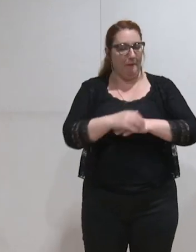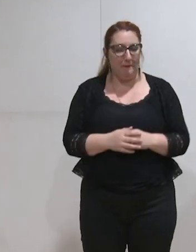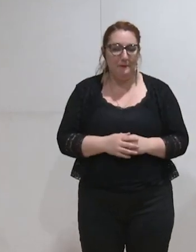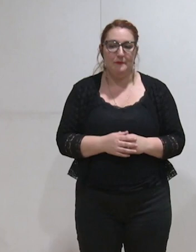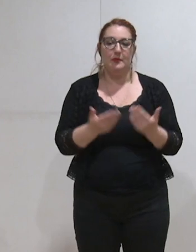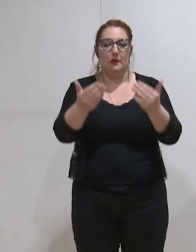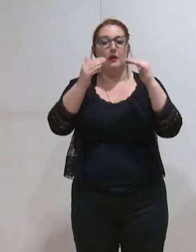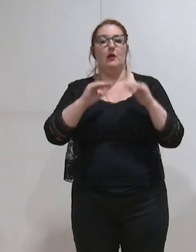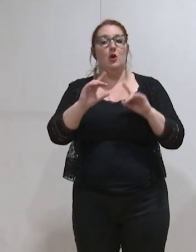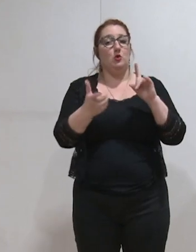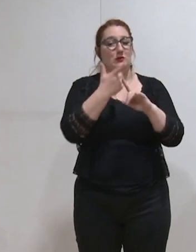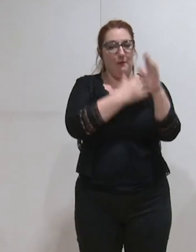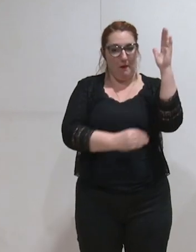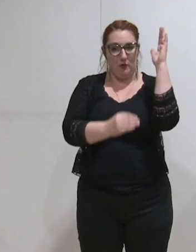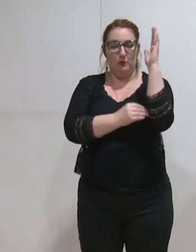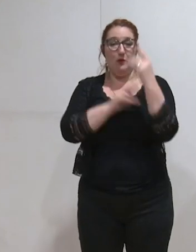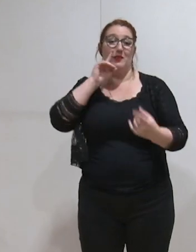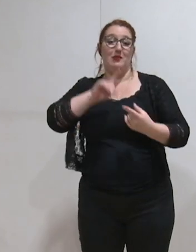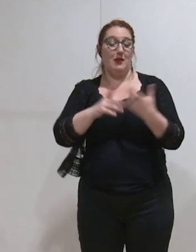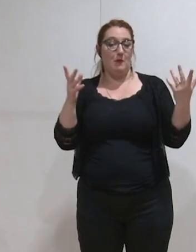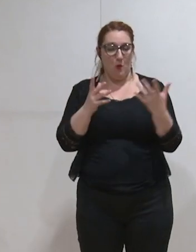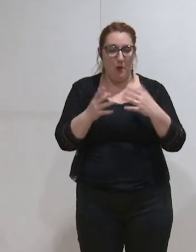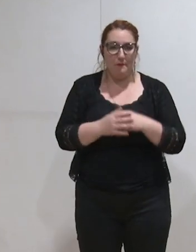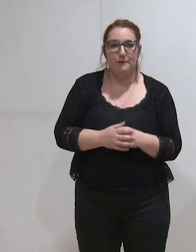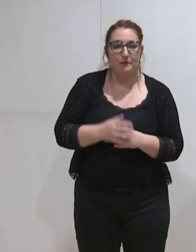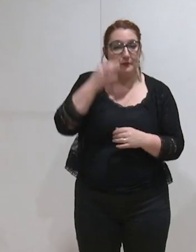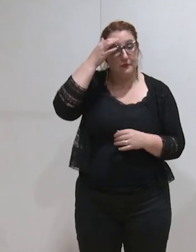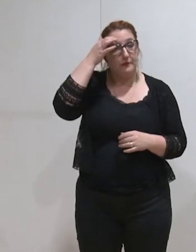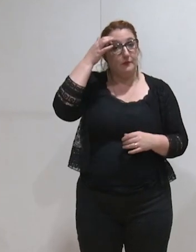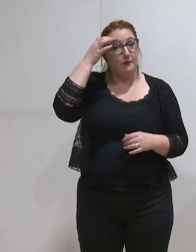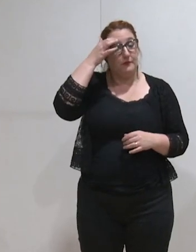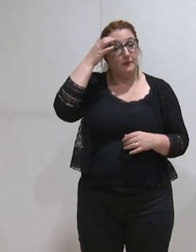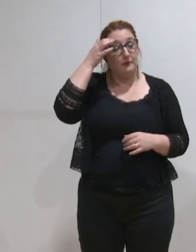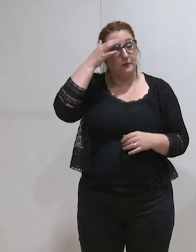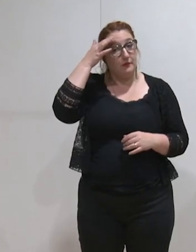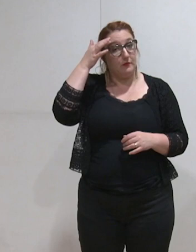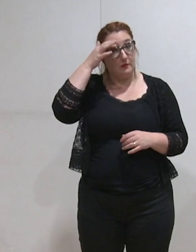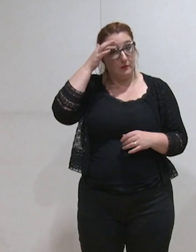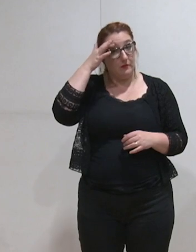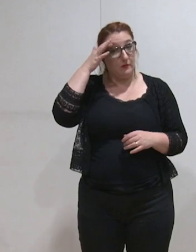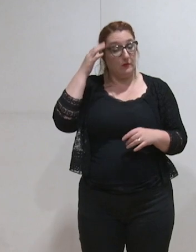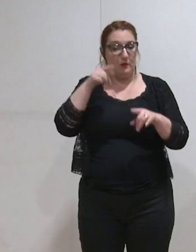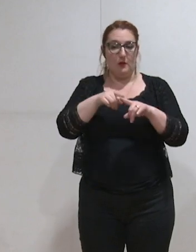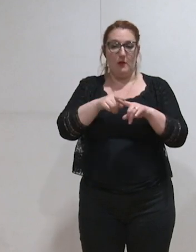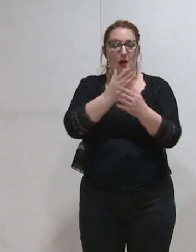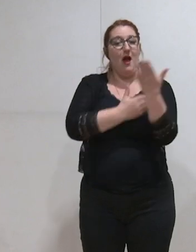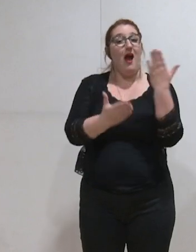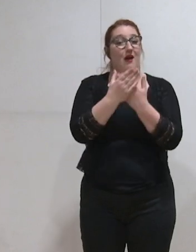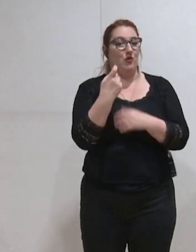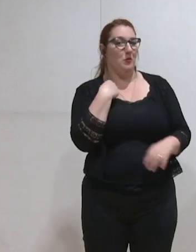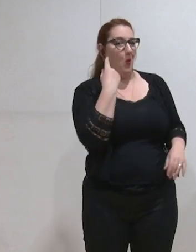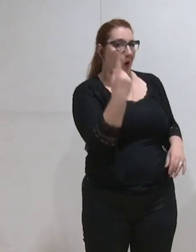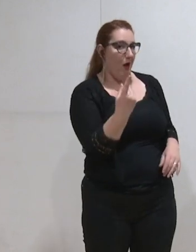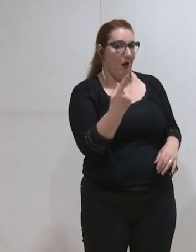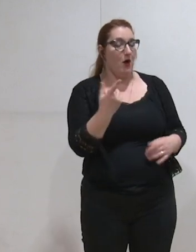et le deuxème amendement concerne la substitution de la convention de l'avenant 1 à la convention de